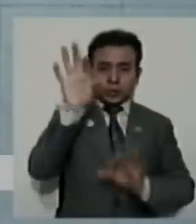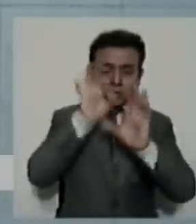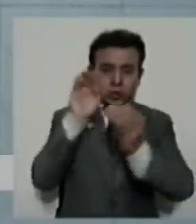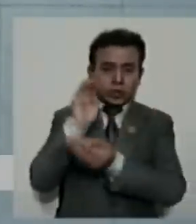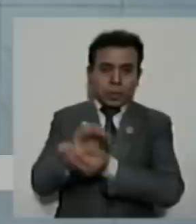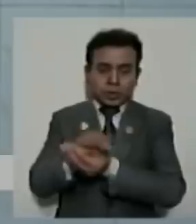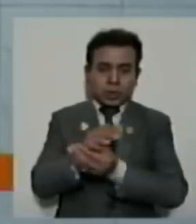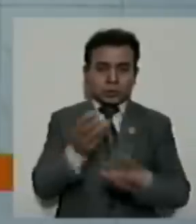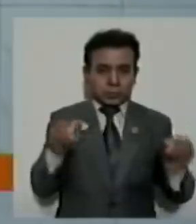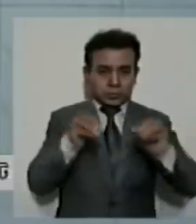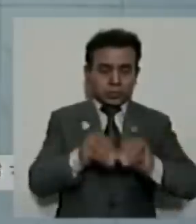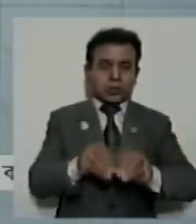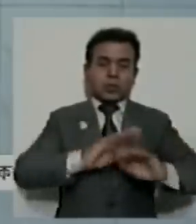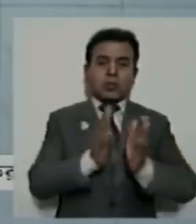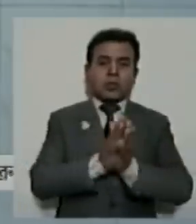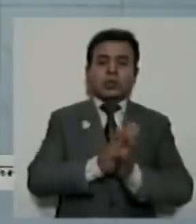4.1% বেশি।